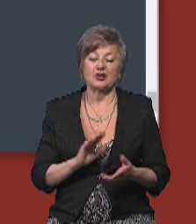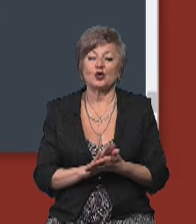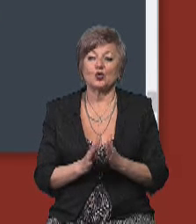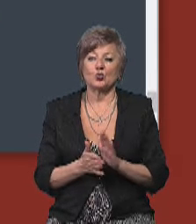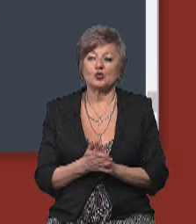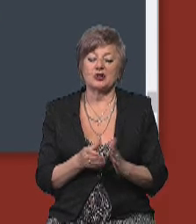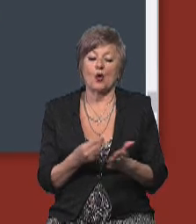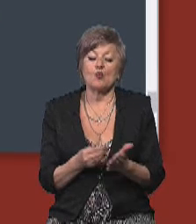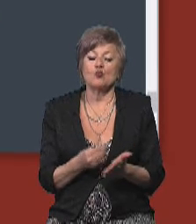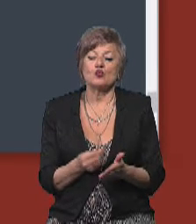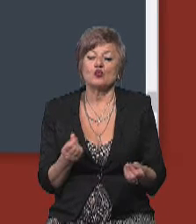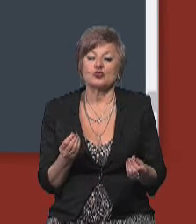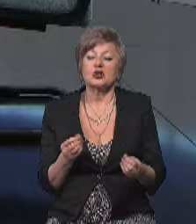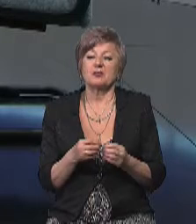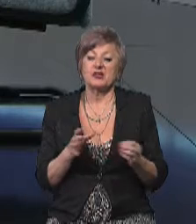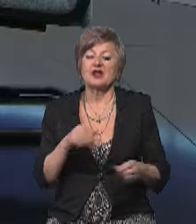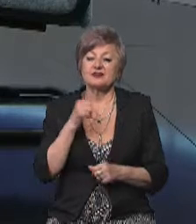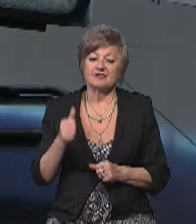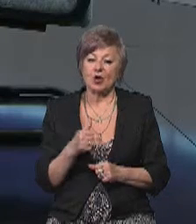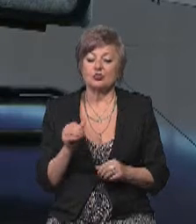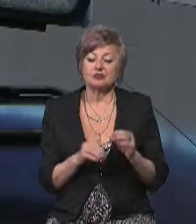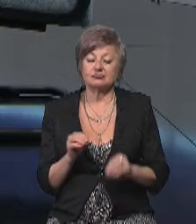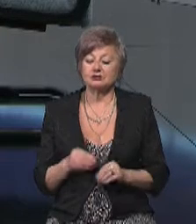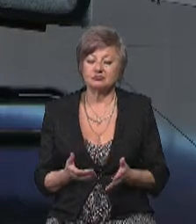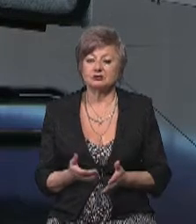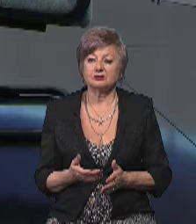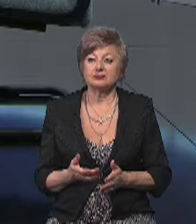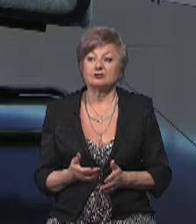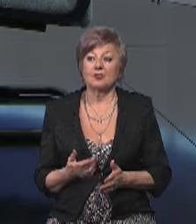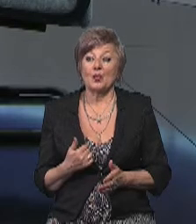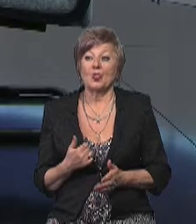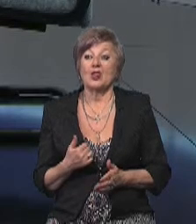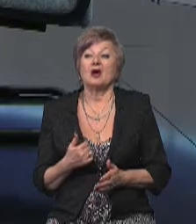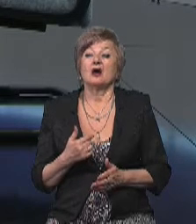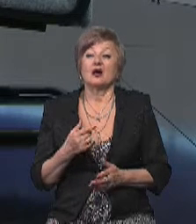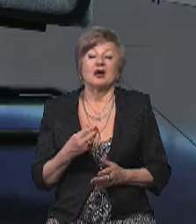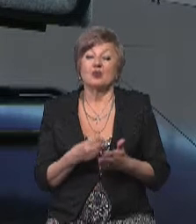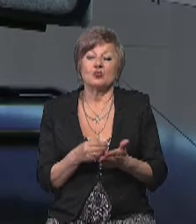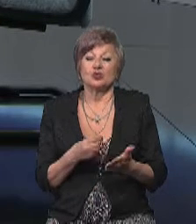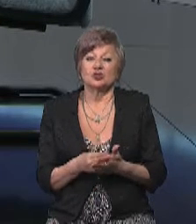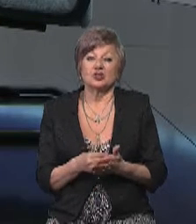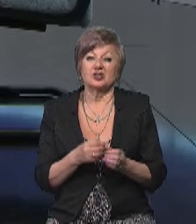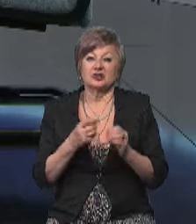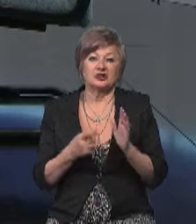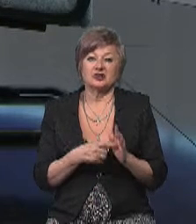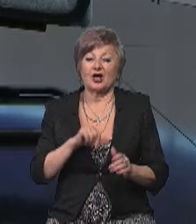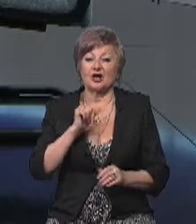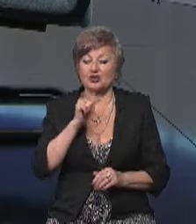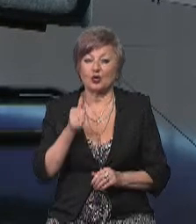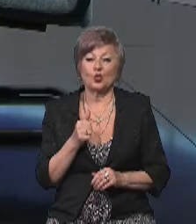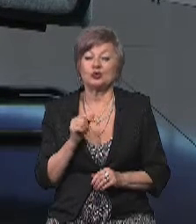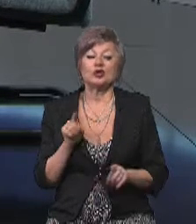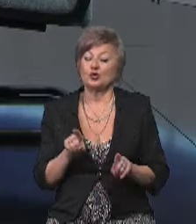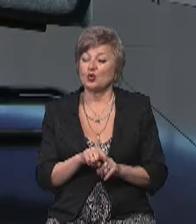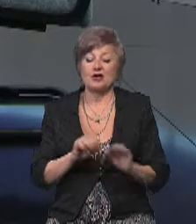бюджет 2015 року. Він, бюджет 2016 року не в менш складних